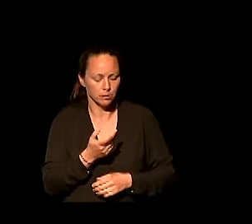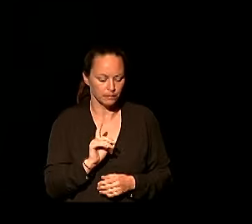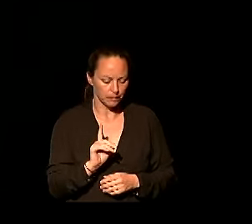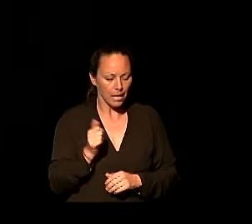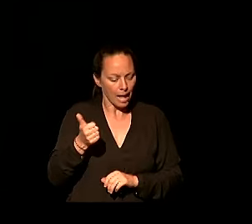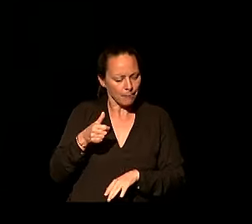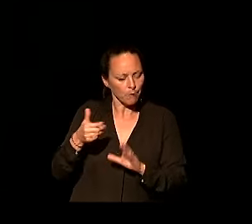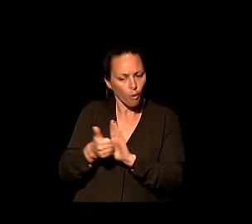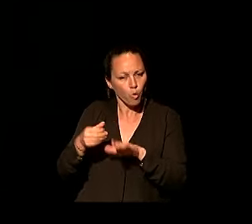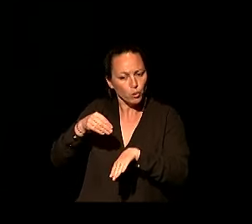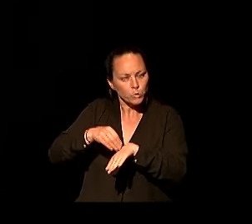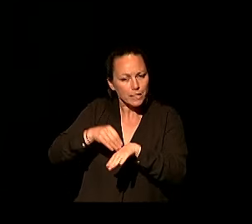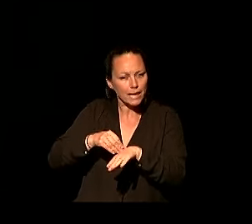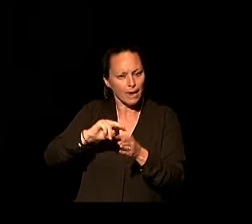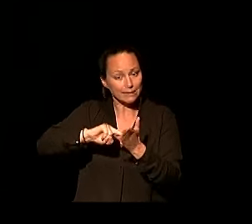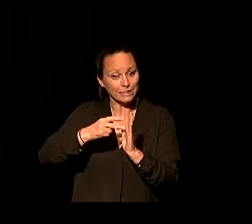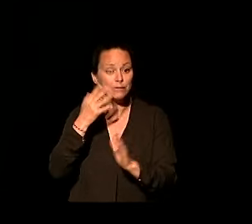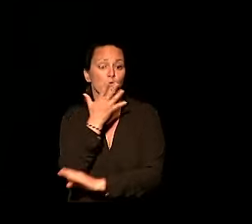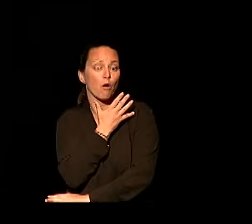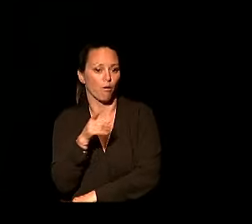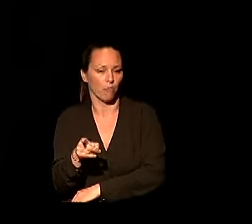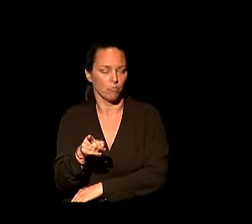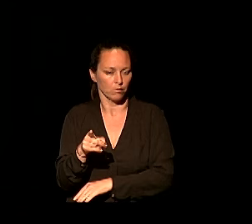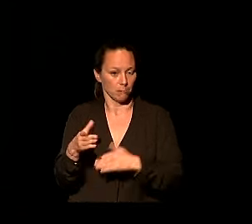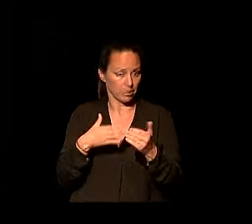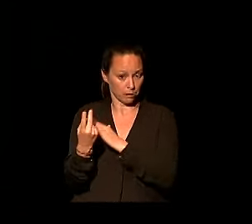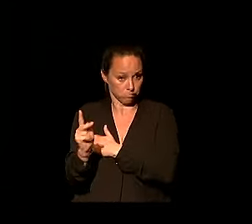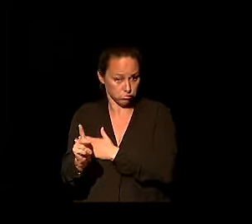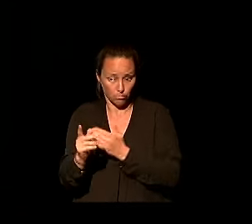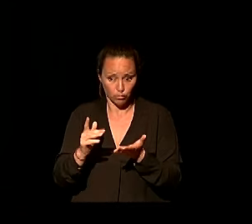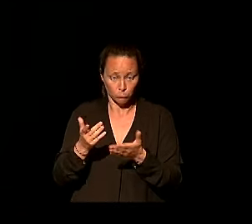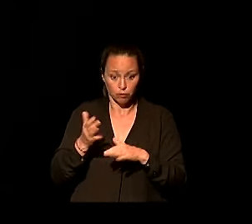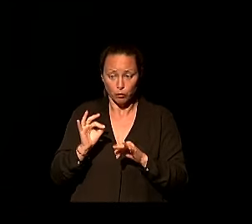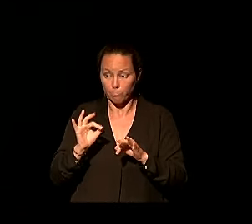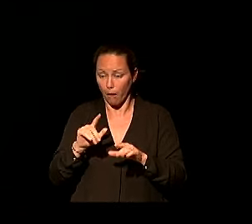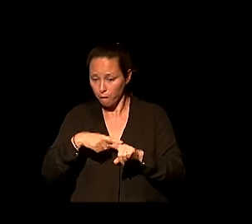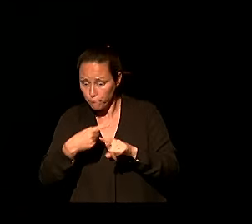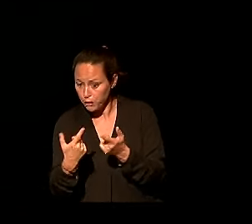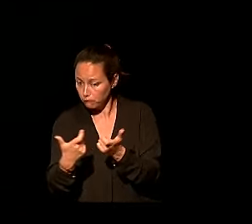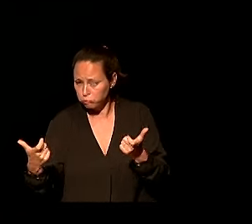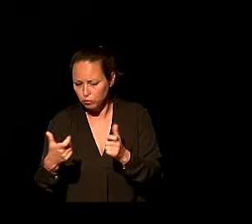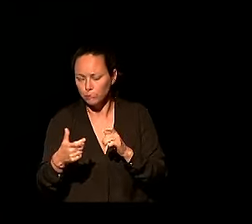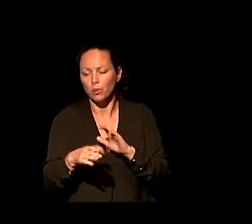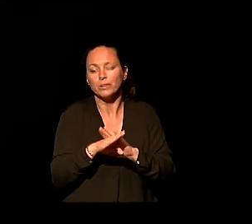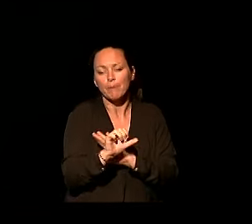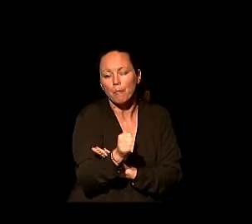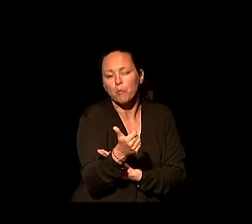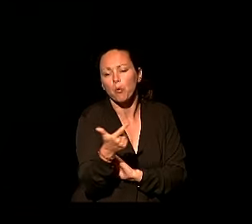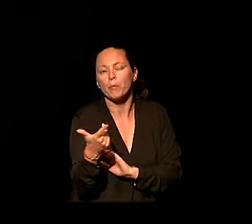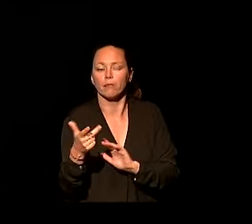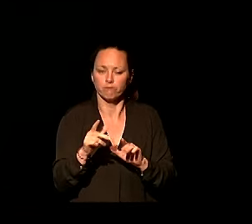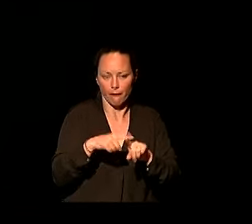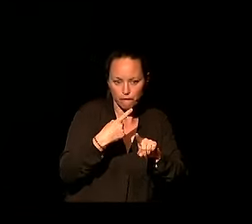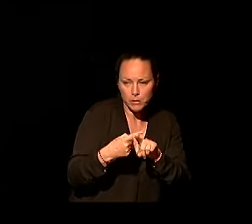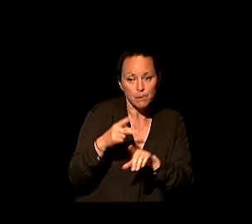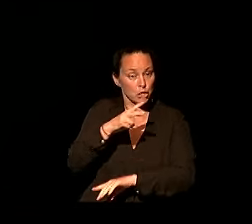était conseillère Technicolor sur la majorité des films et surtout sur les premiers films. C'est elle qui conseillait